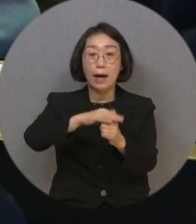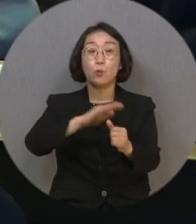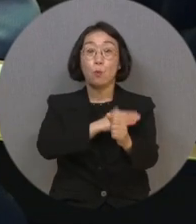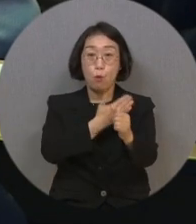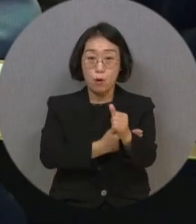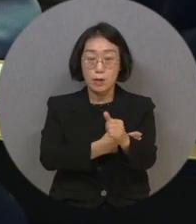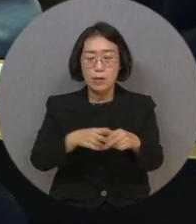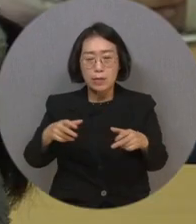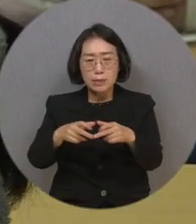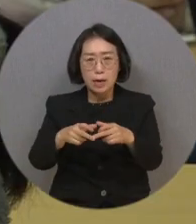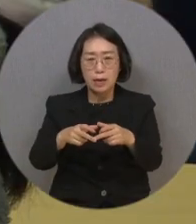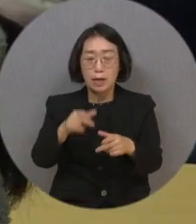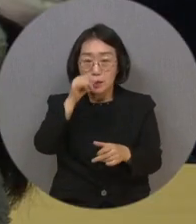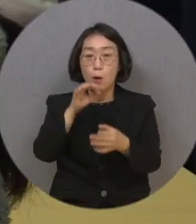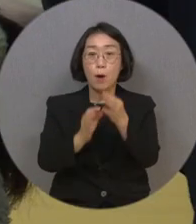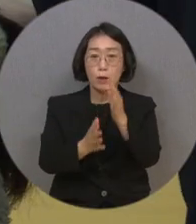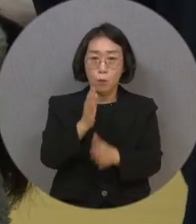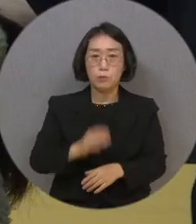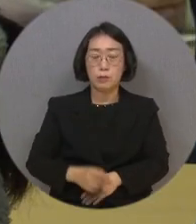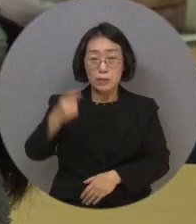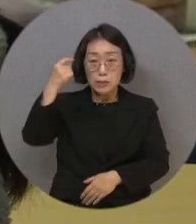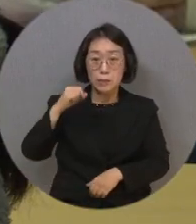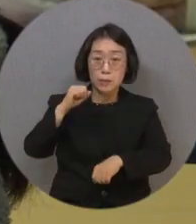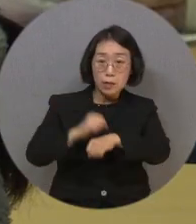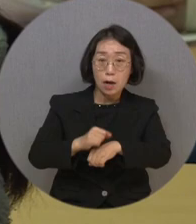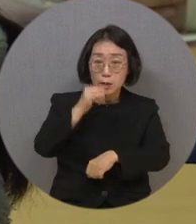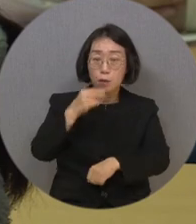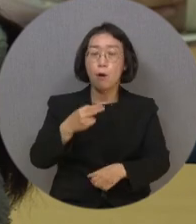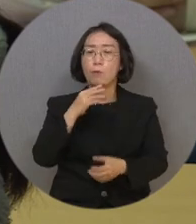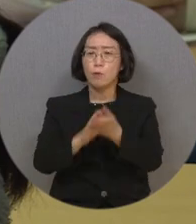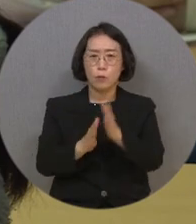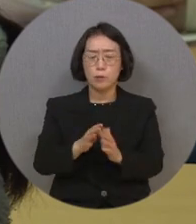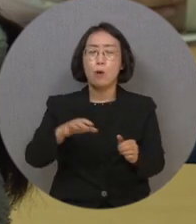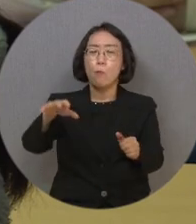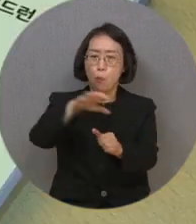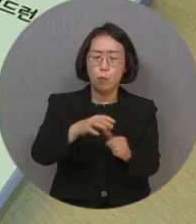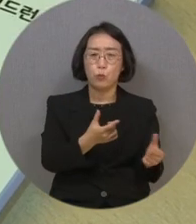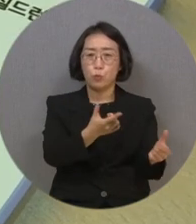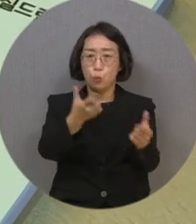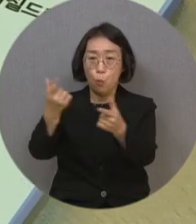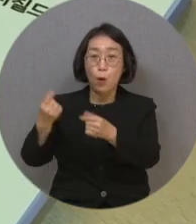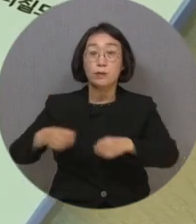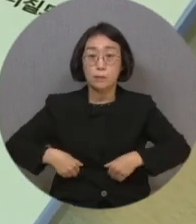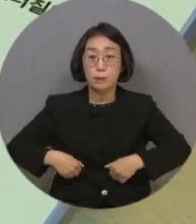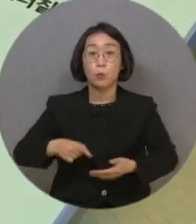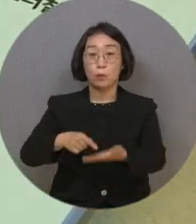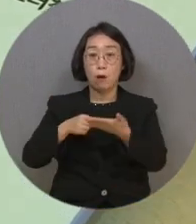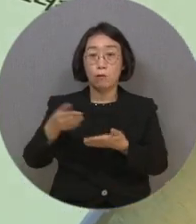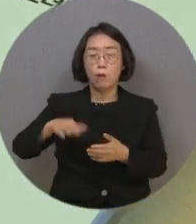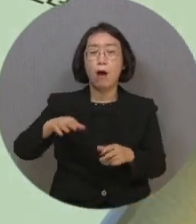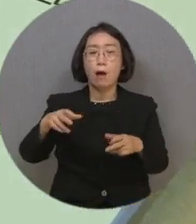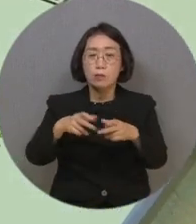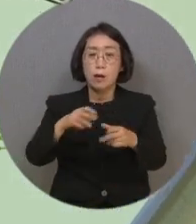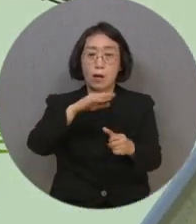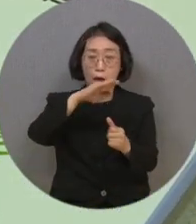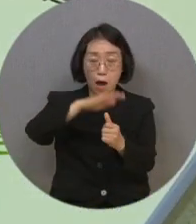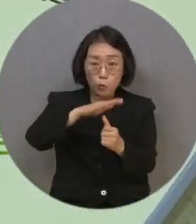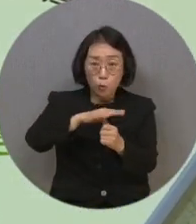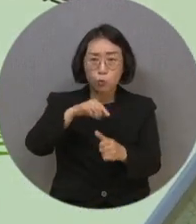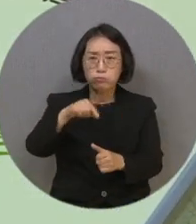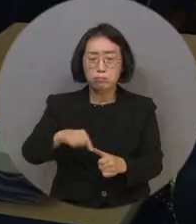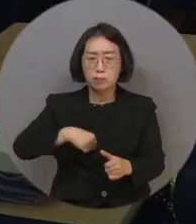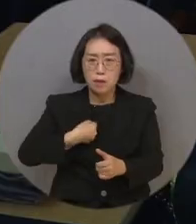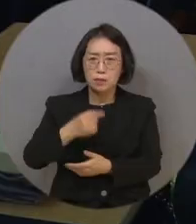권리가 장애 유무나 인지능력에 상관없이 보장돼야 한다고 규정하고 있지만 장애 아동은 자신의 생각을